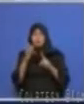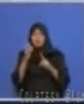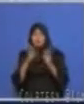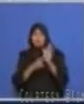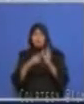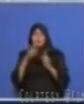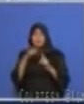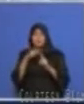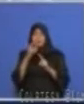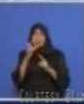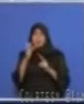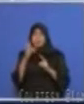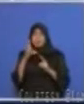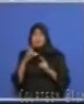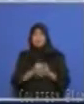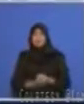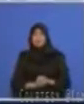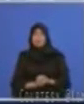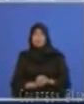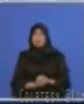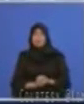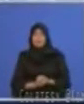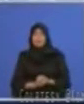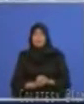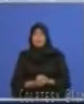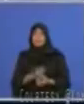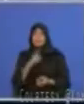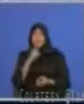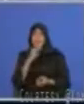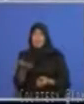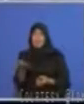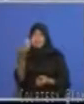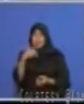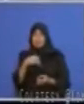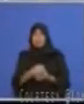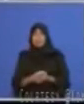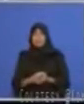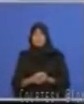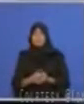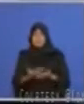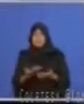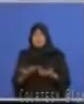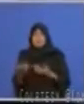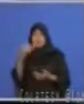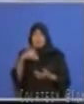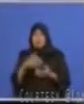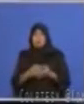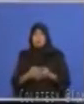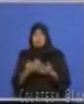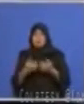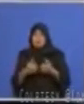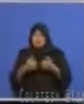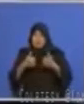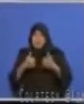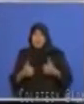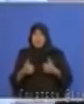itu jawanak itu jawaban dariakakah punya Jaw lebih baik atau anda ingin membantah jawaban Pak